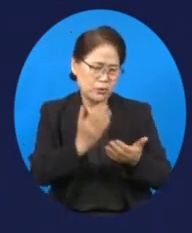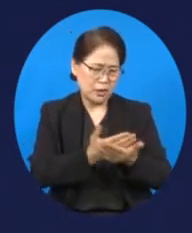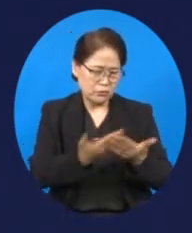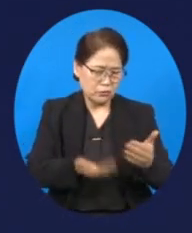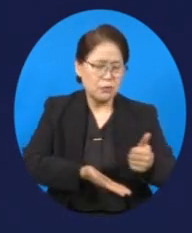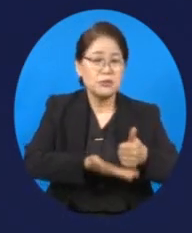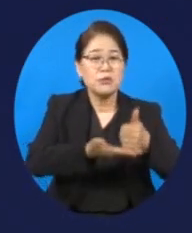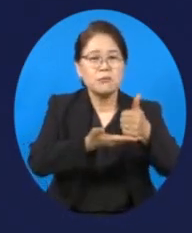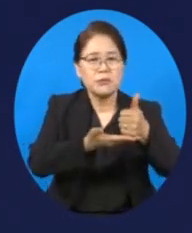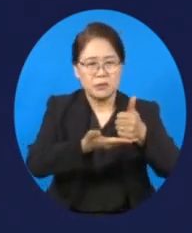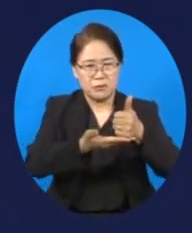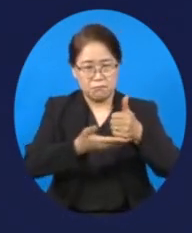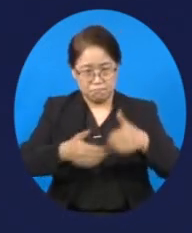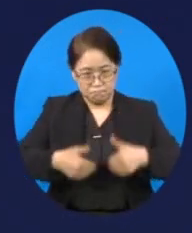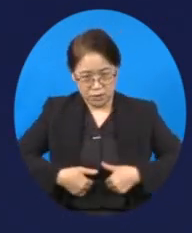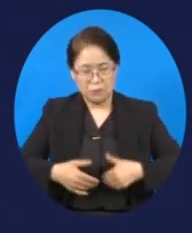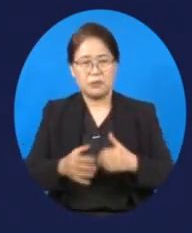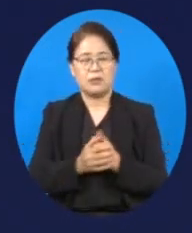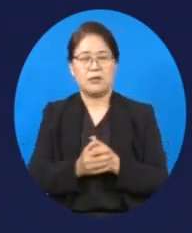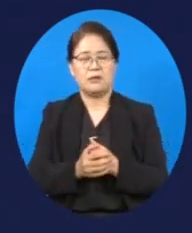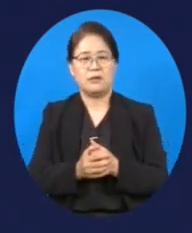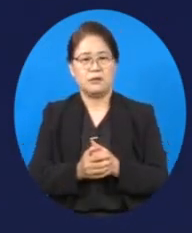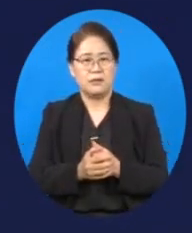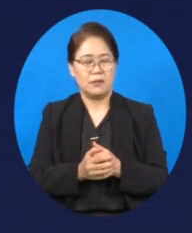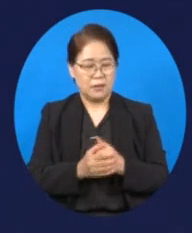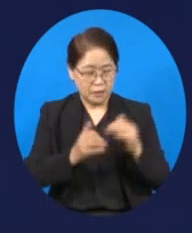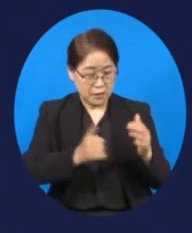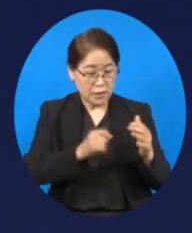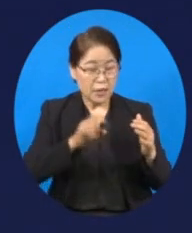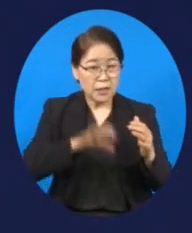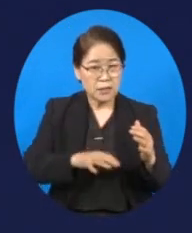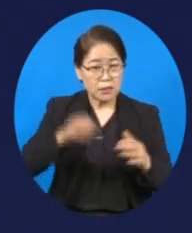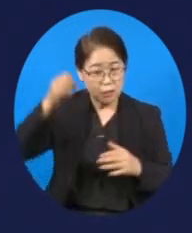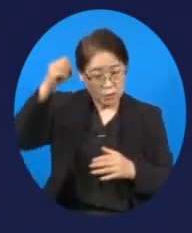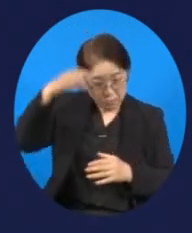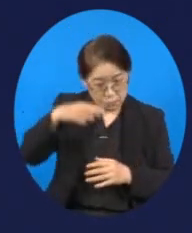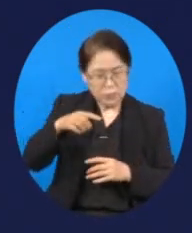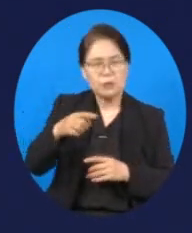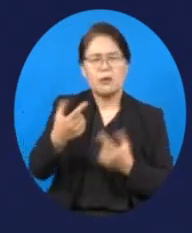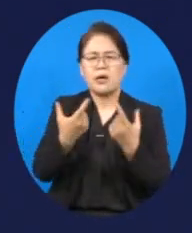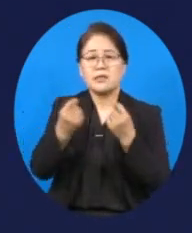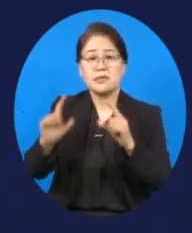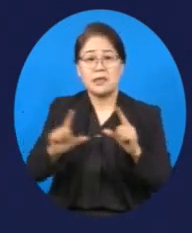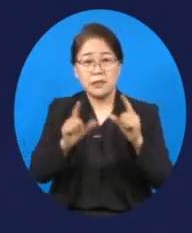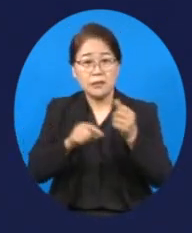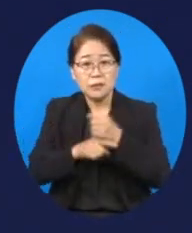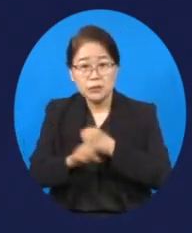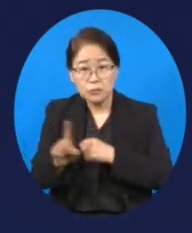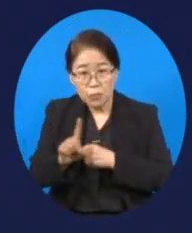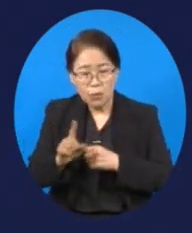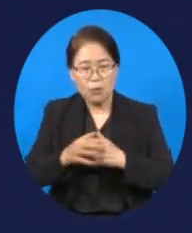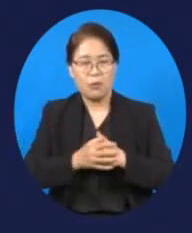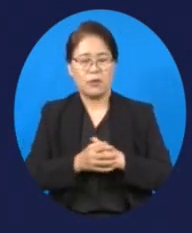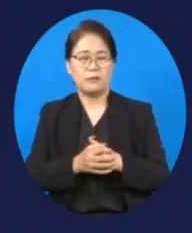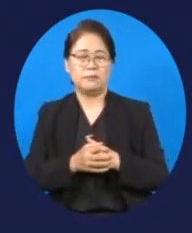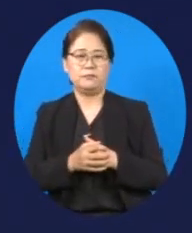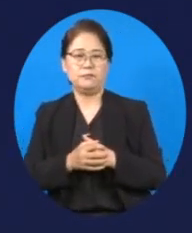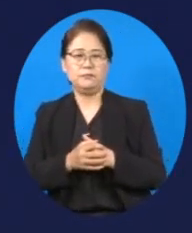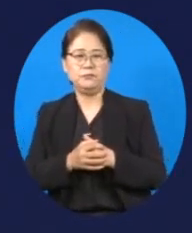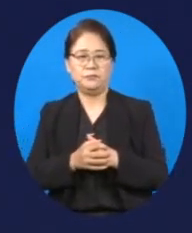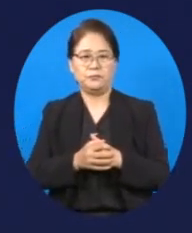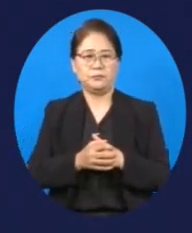그러면이 세상 속에서 빛으로 산다는 것은 뭘 의미할까요 이제 구체적으로 그런 빛으로 산다는게